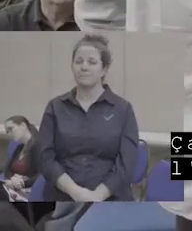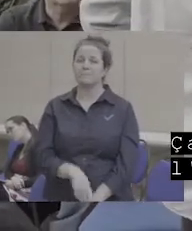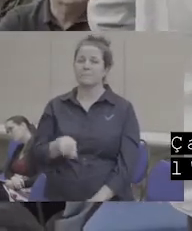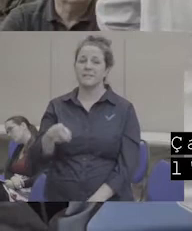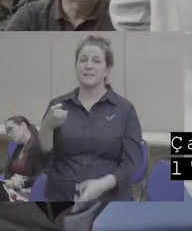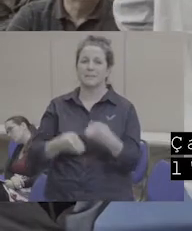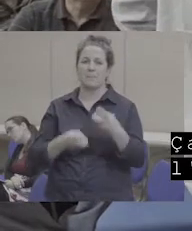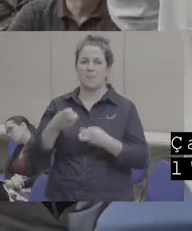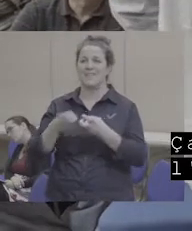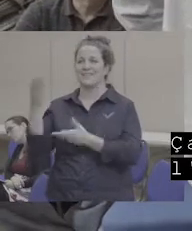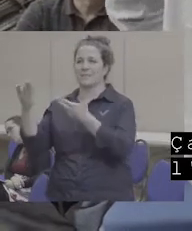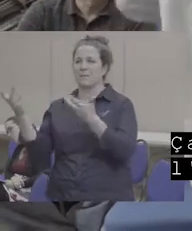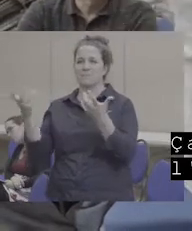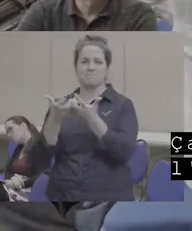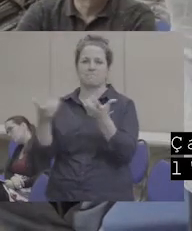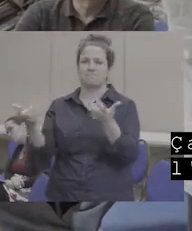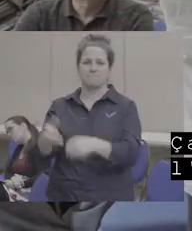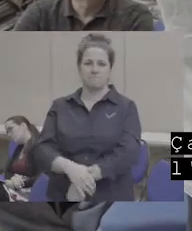c'est l'autre problème, l'arrimage avec les services.